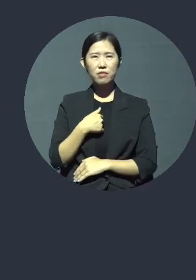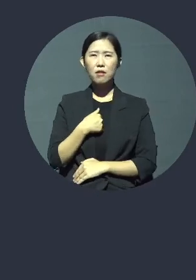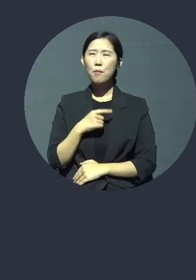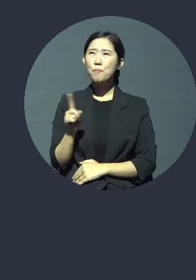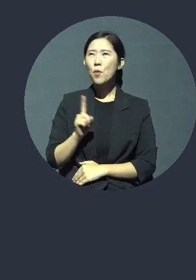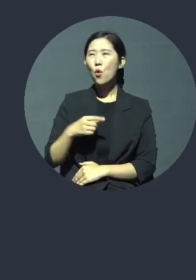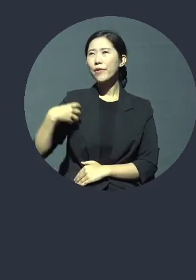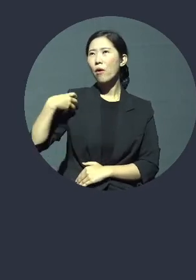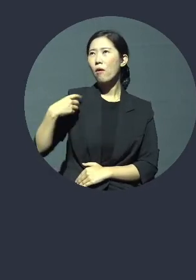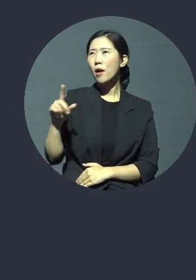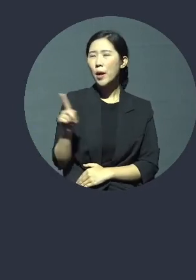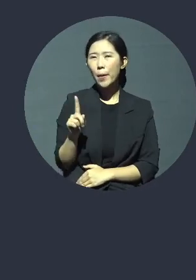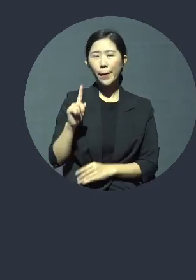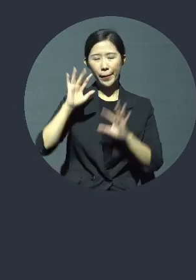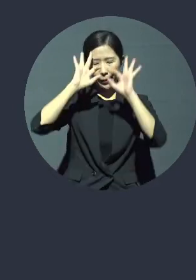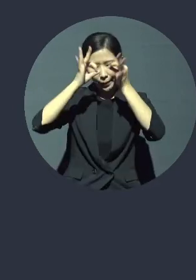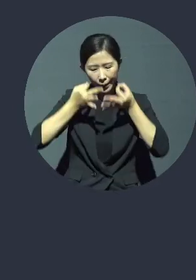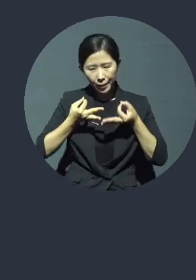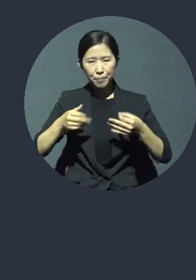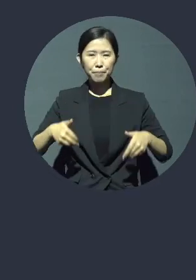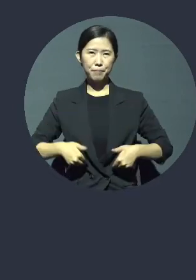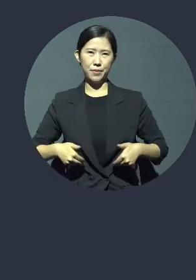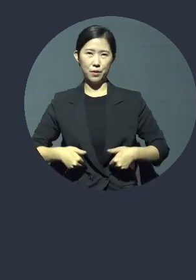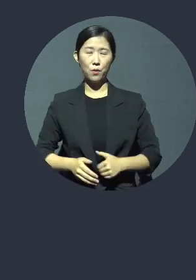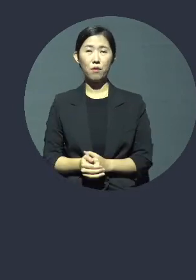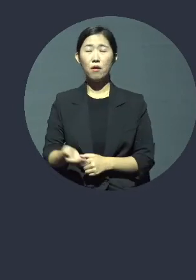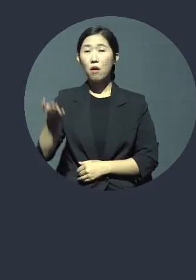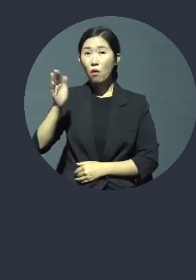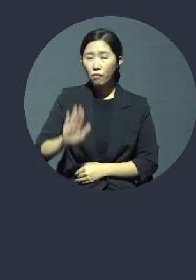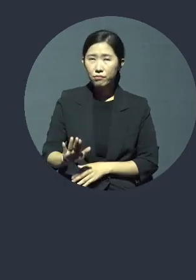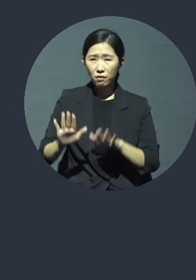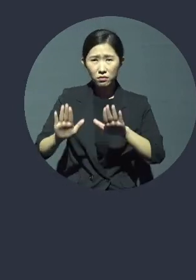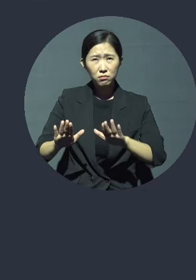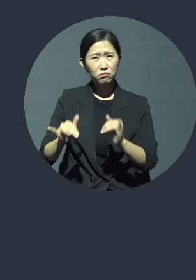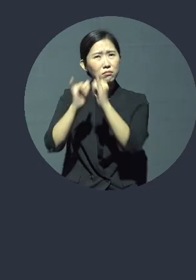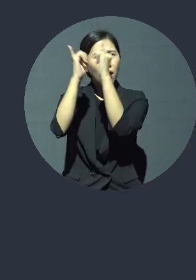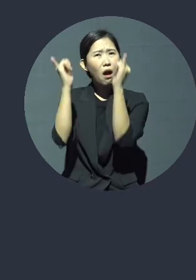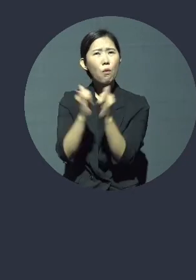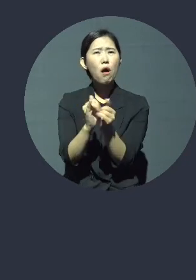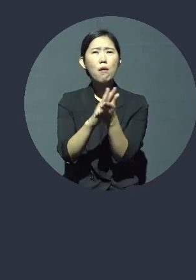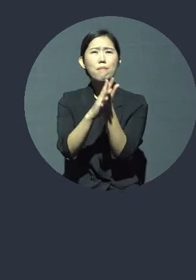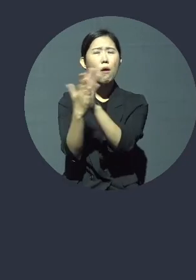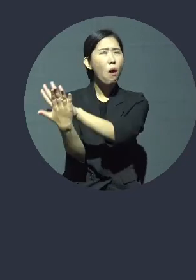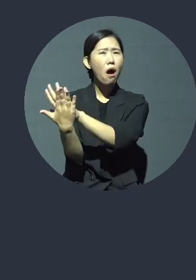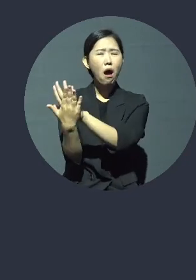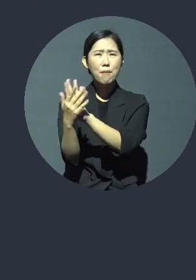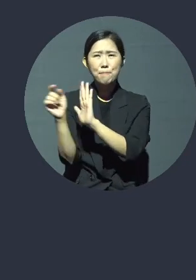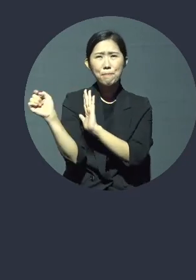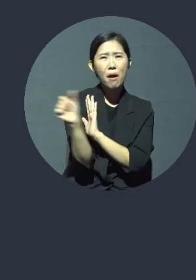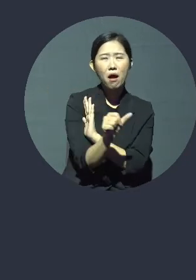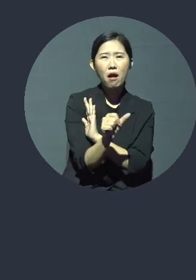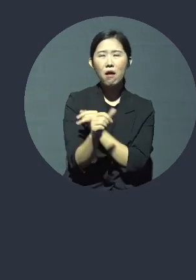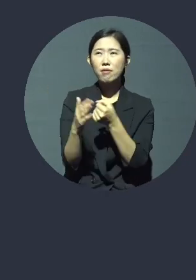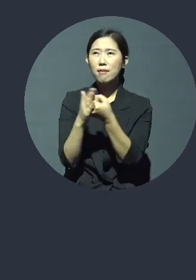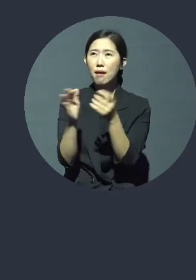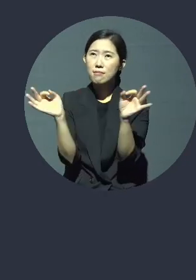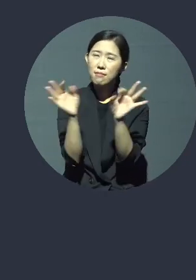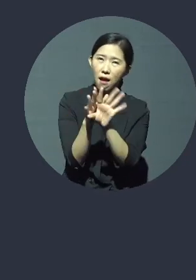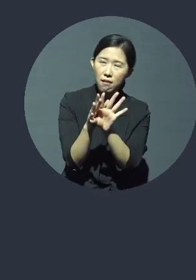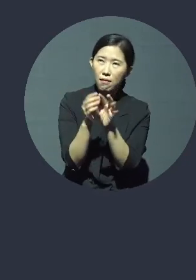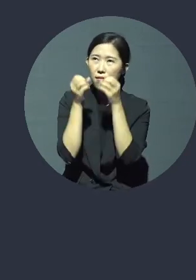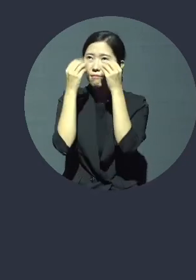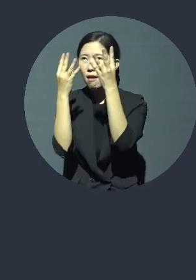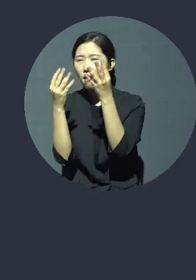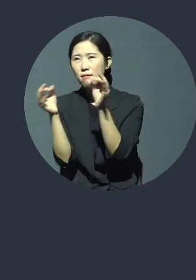때로는 묻히기도 하고 또 때로는 사라지기도 합니다. 결코 쉽지만은 않습니다. 저는 저희가 꾸준한 목소리를 발신하기